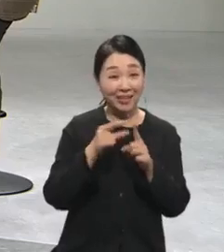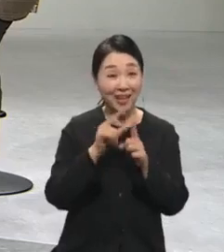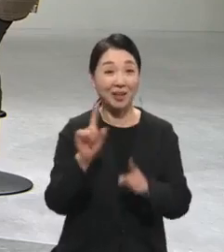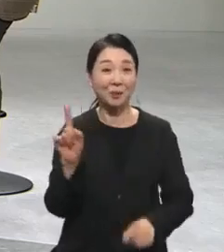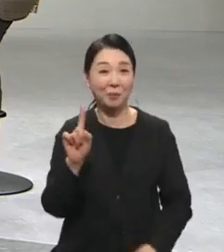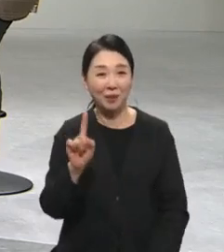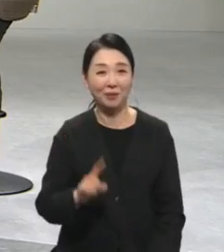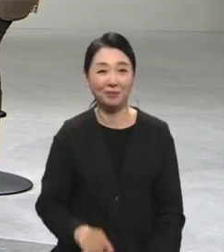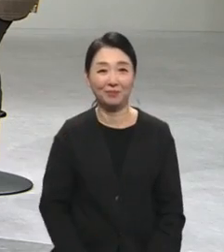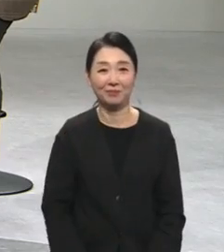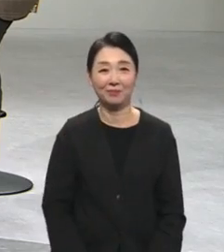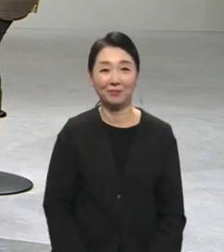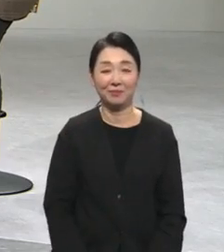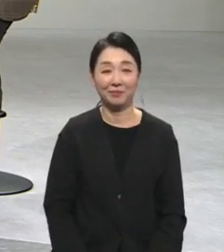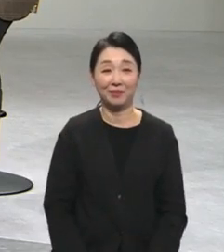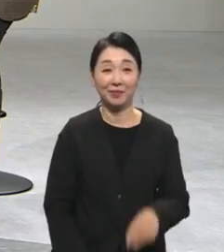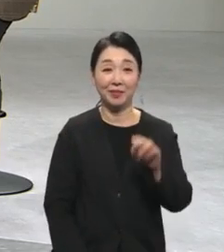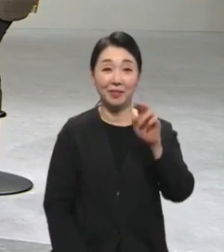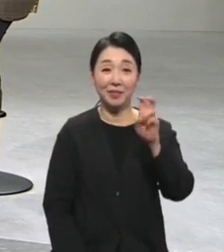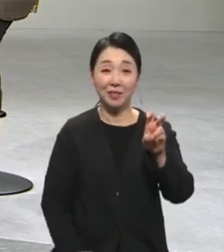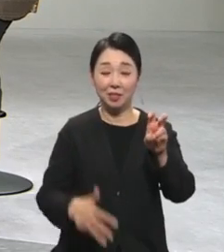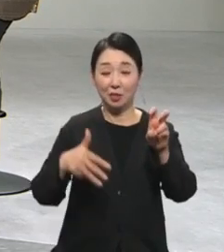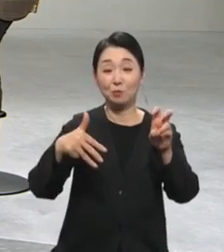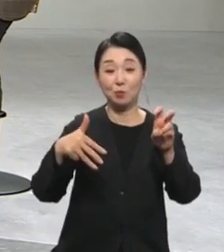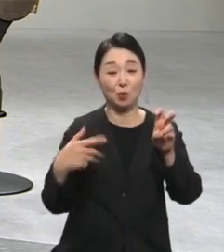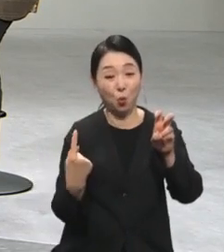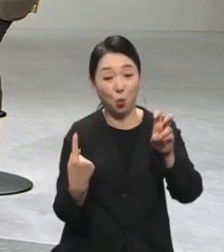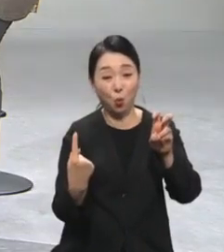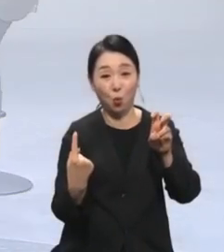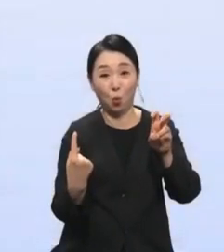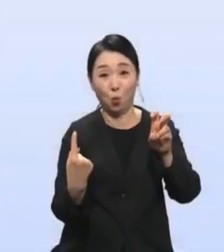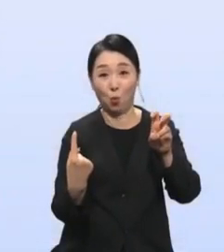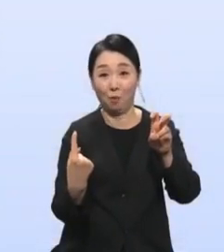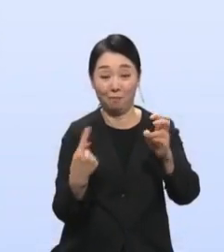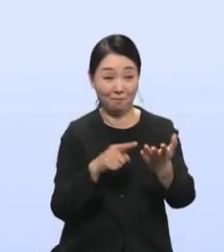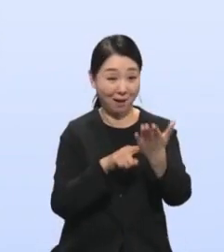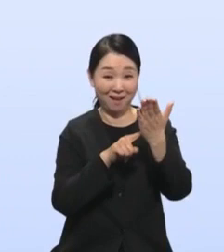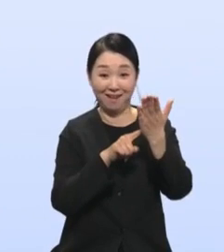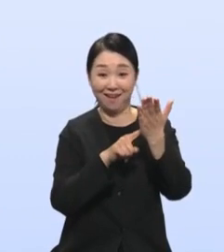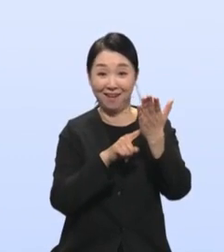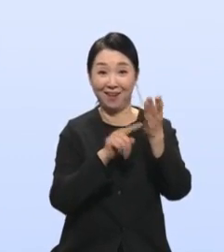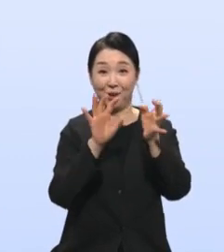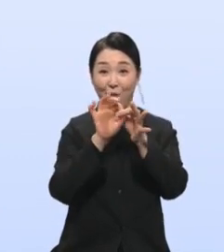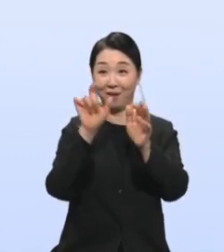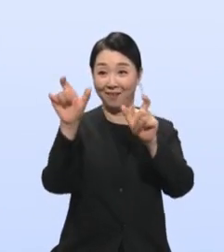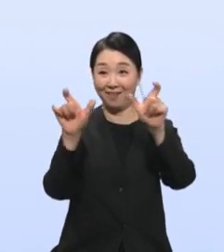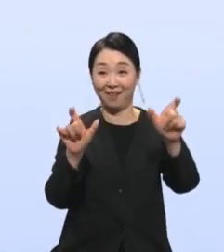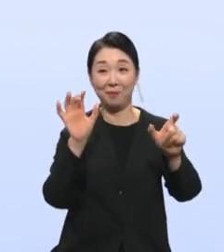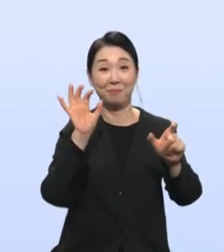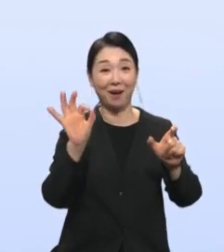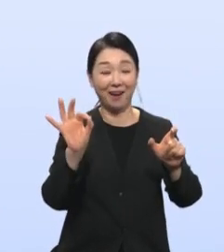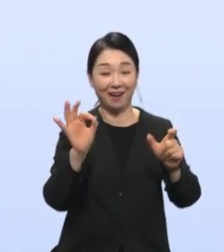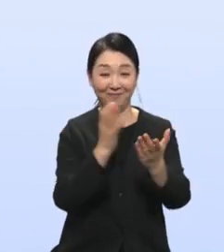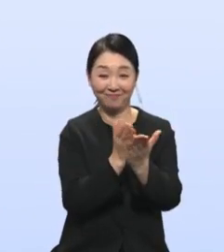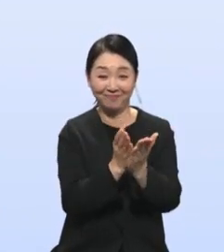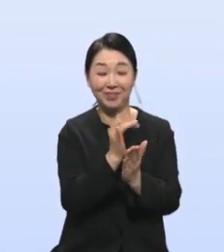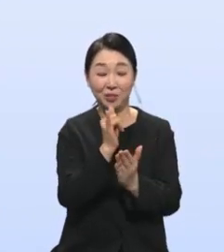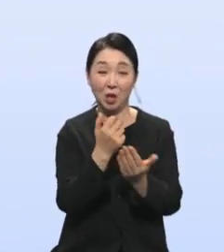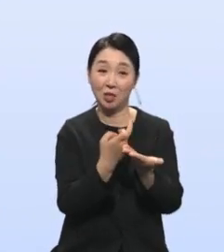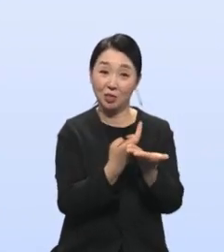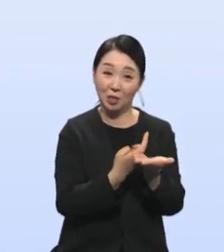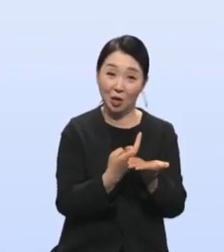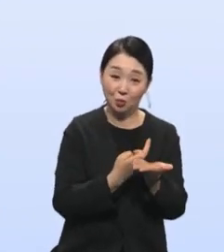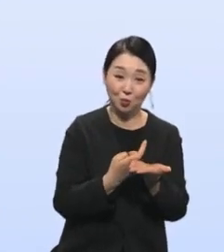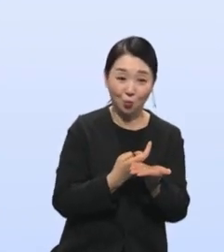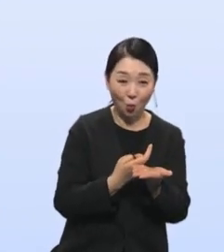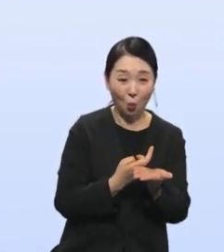네 오늘의 첫 번째 키워드는요 바로 20초고 하는 키워드입니다 영관 키워드를 보시면 여러 가지 키워드가 있죠 뭐 제주도